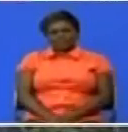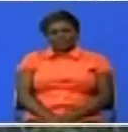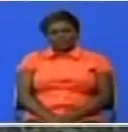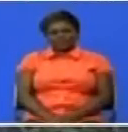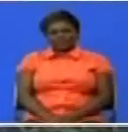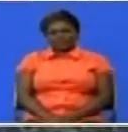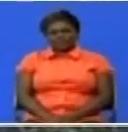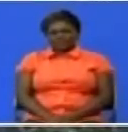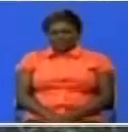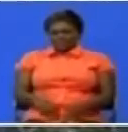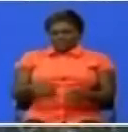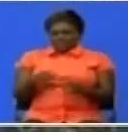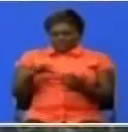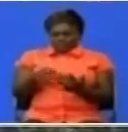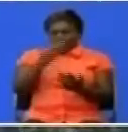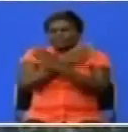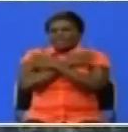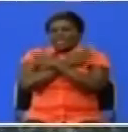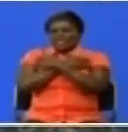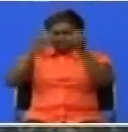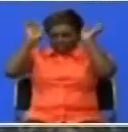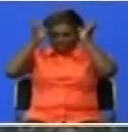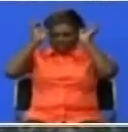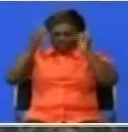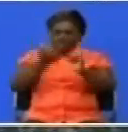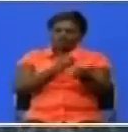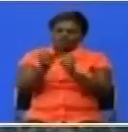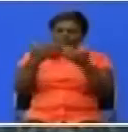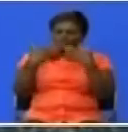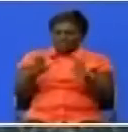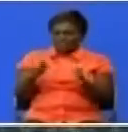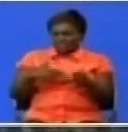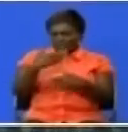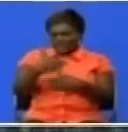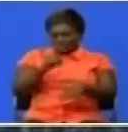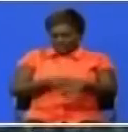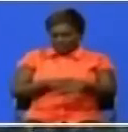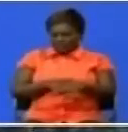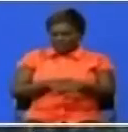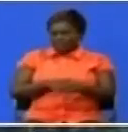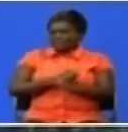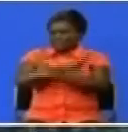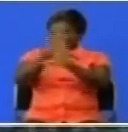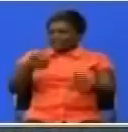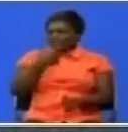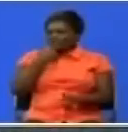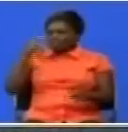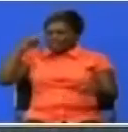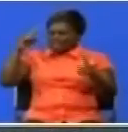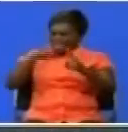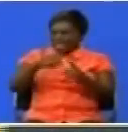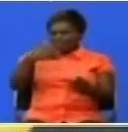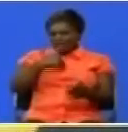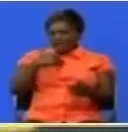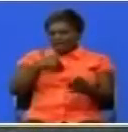Baada ya kubobea katika michuano yao ya kirafiki kule Ethiopia na Sudan kwenye maandalizi yao ya msimu ujao, ni peupe kuwa Gor Mahia ina ari ya kung'aa hata